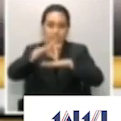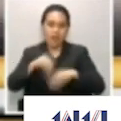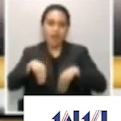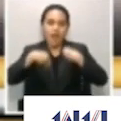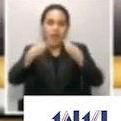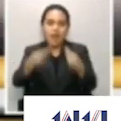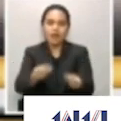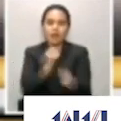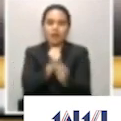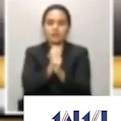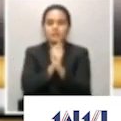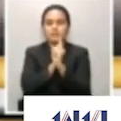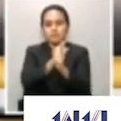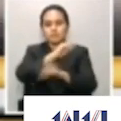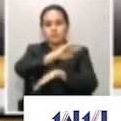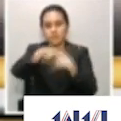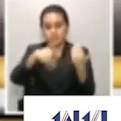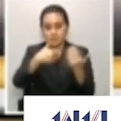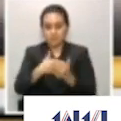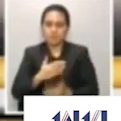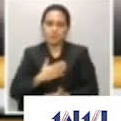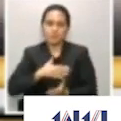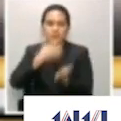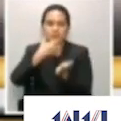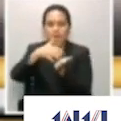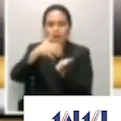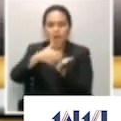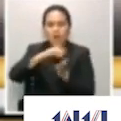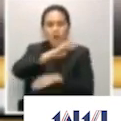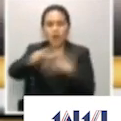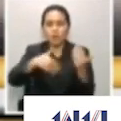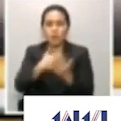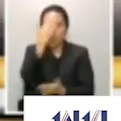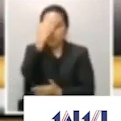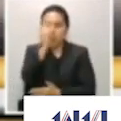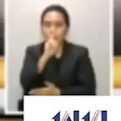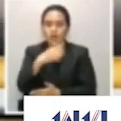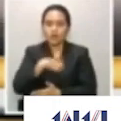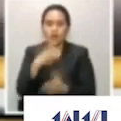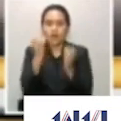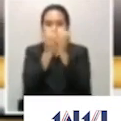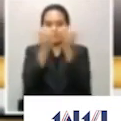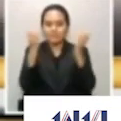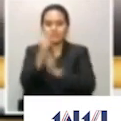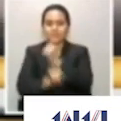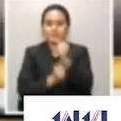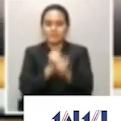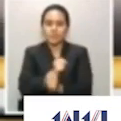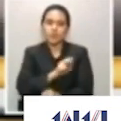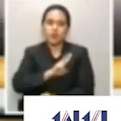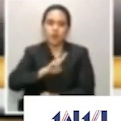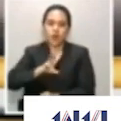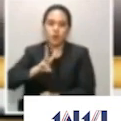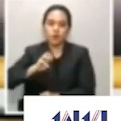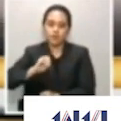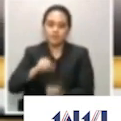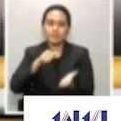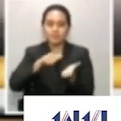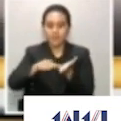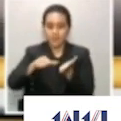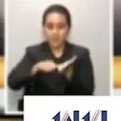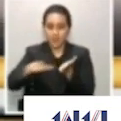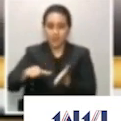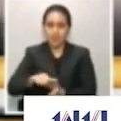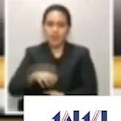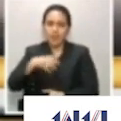ที่ดิฉันกล่าวมาทั้งหมดนี้เพื่อการแก้ไขรัฐธรรมนูญปี60ให้สวมาจากการ